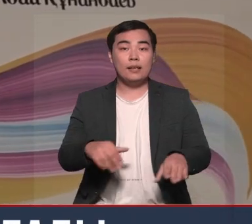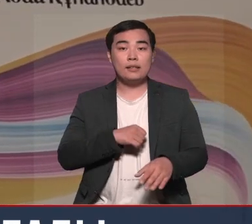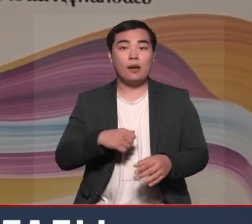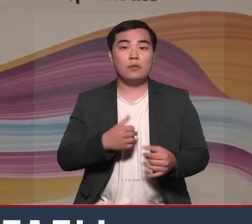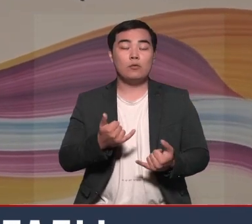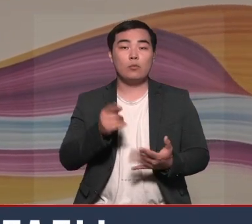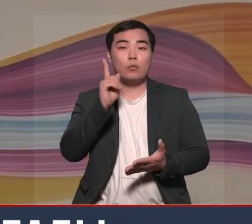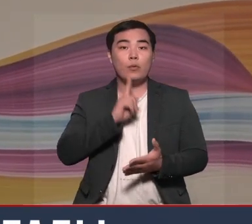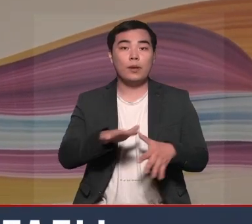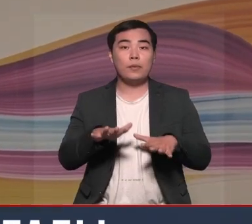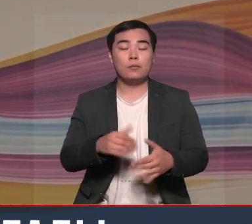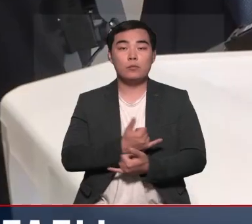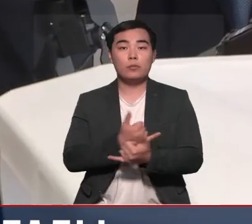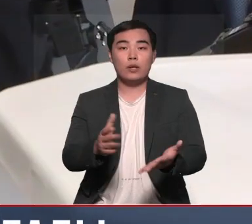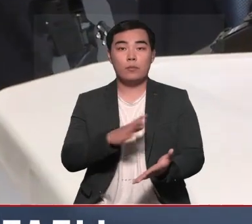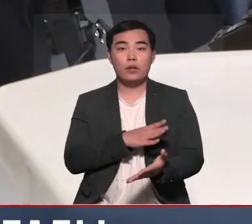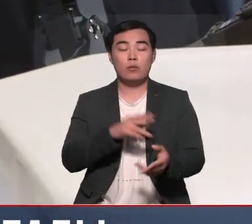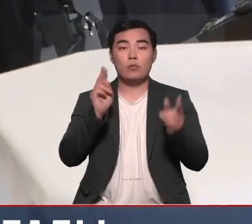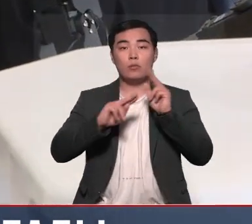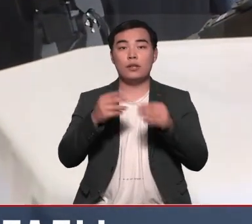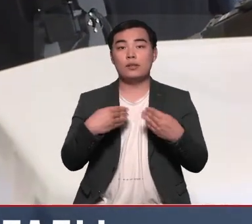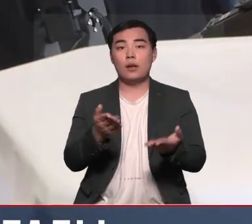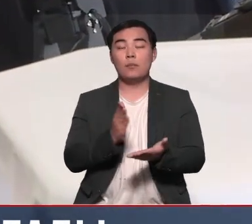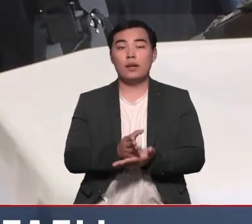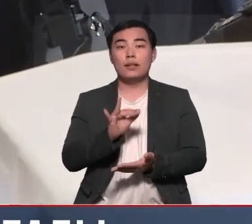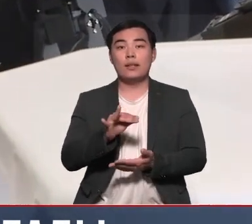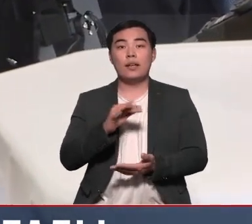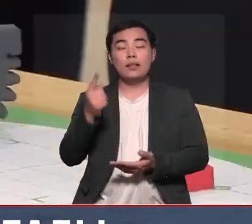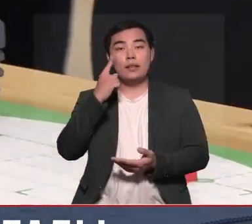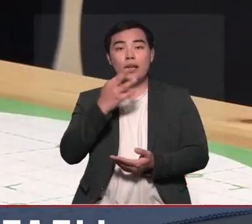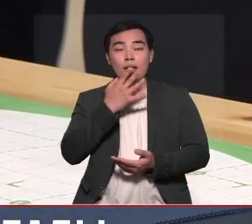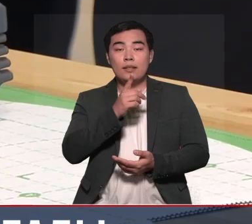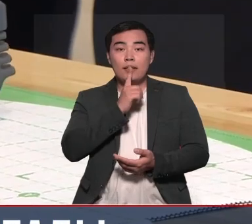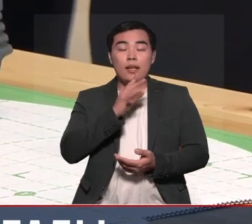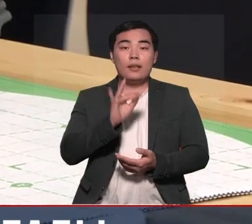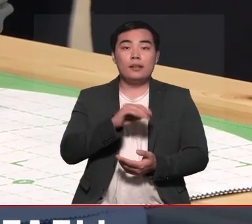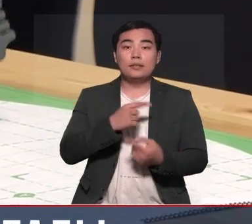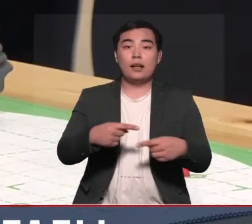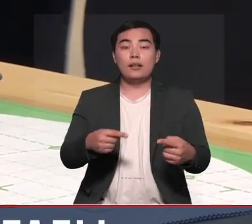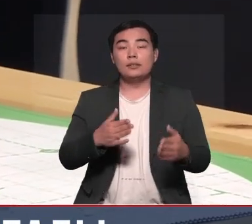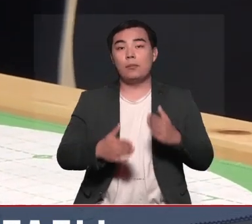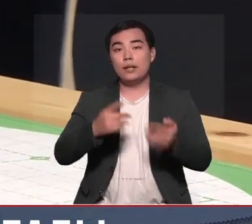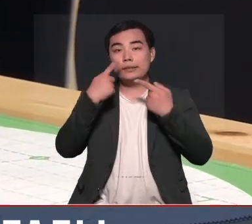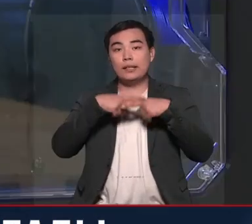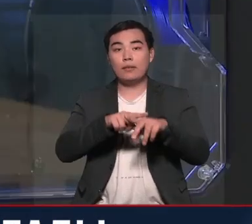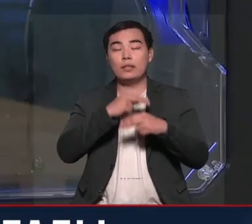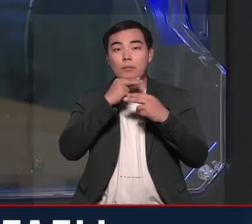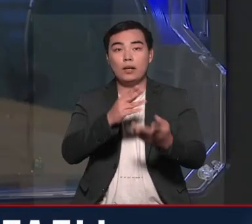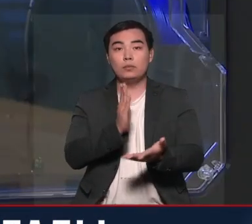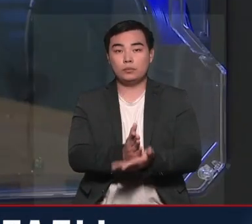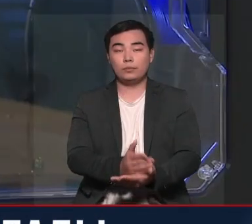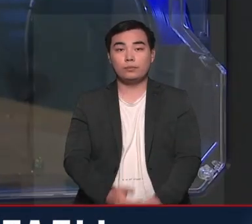Ең бастысы заман талабына сай білім беріледі. Атап айтқанда жасанды интеллект, робототехника бағыттарына басымдық береді.